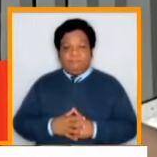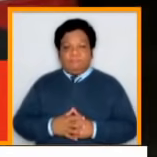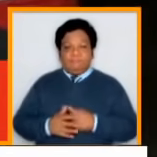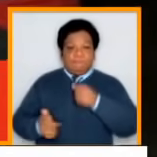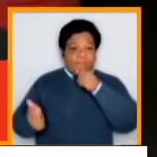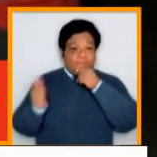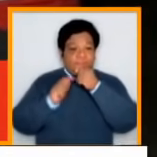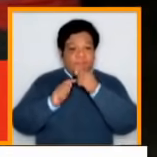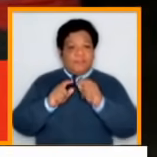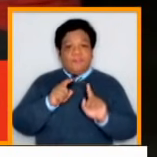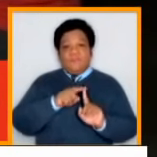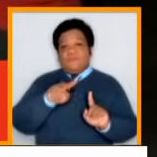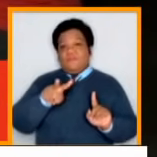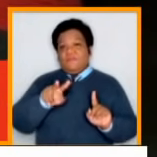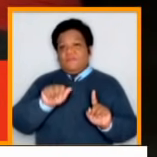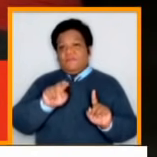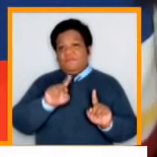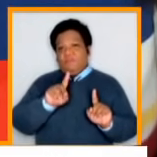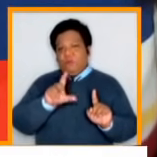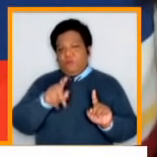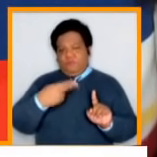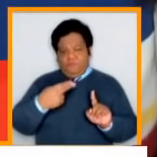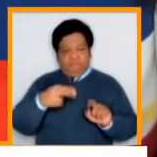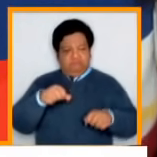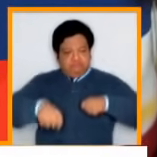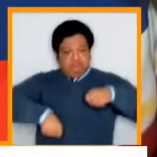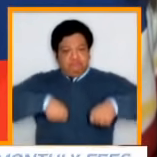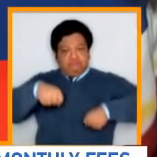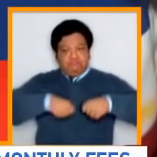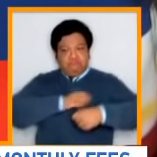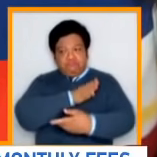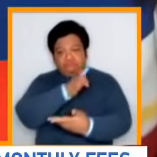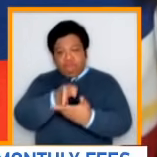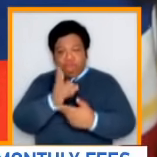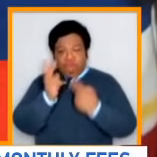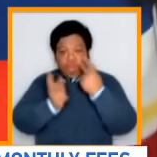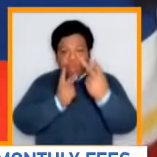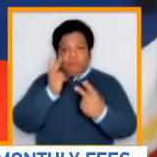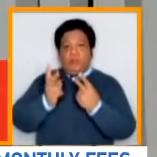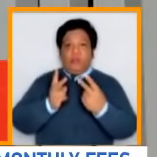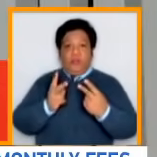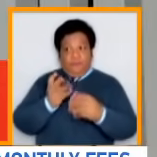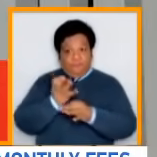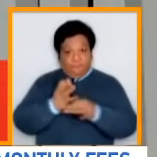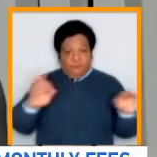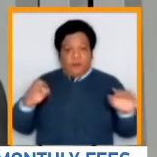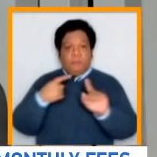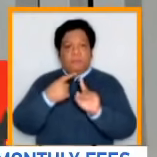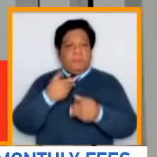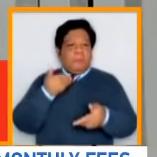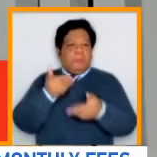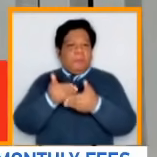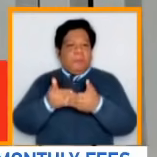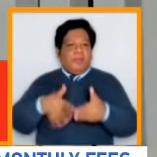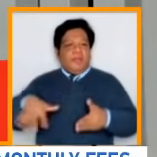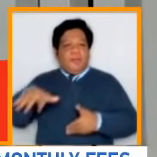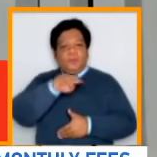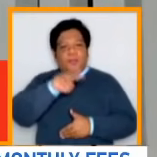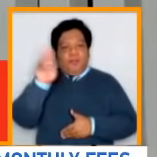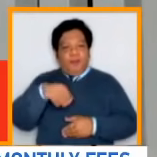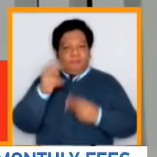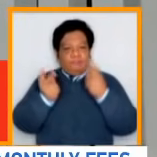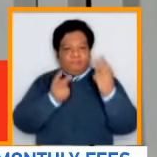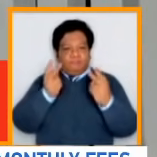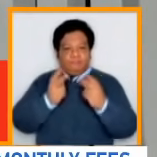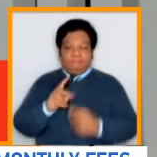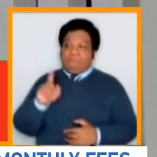rito. Bukod daw kasi sa libre, ito na raw ang pinakamalapit na pasyalan sa Maynila. Halimbawa, marami ng tao, niiwas ko na rin po